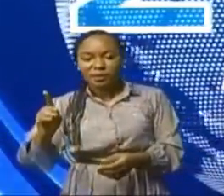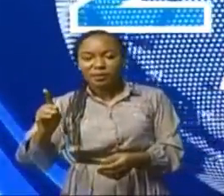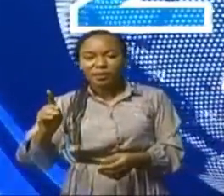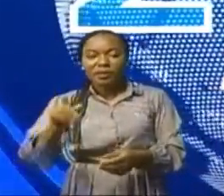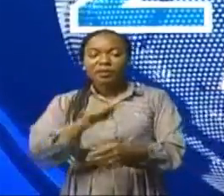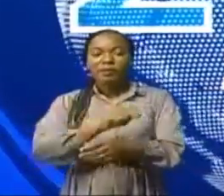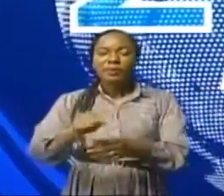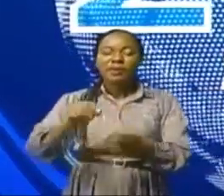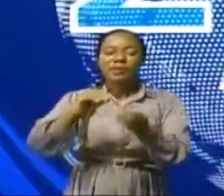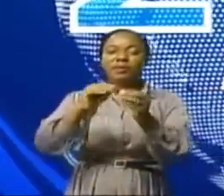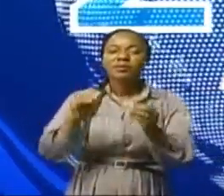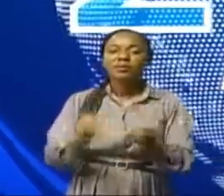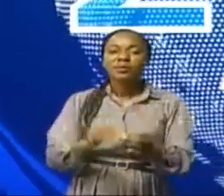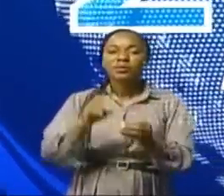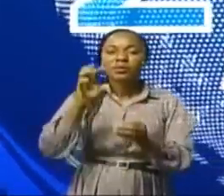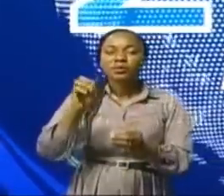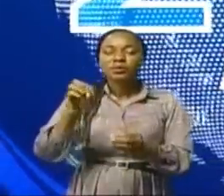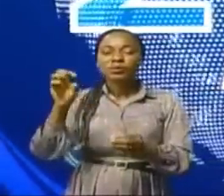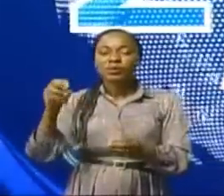SC/C/numéro